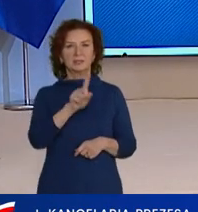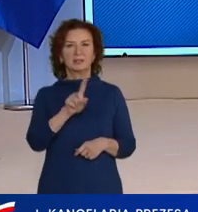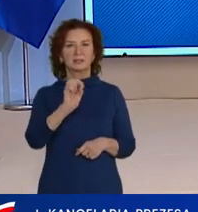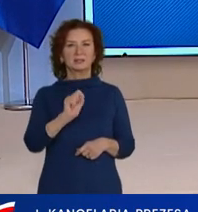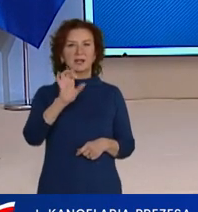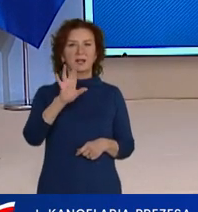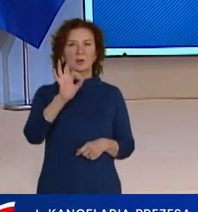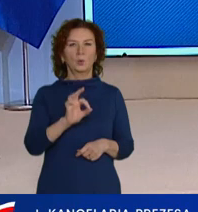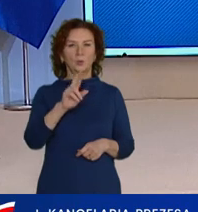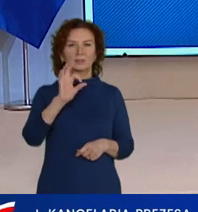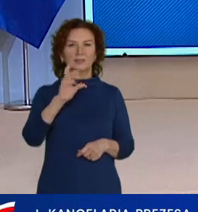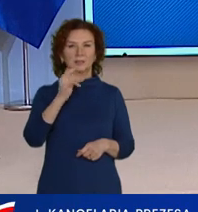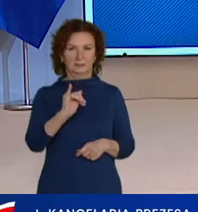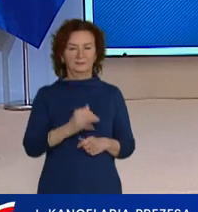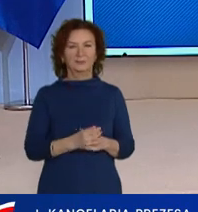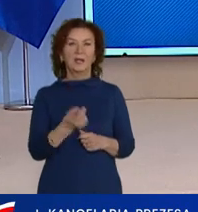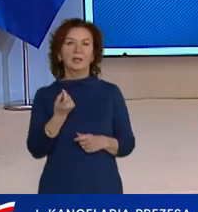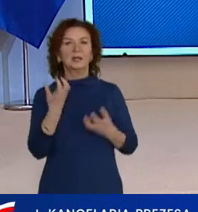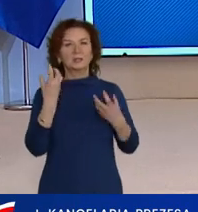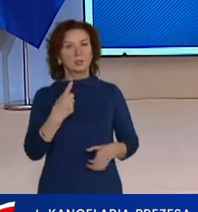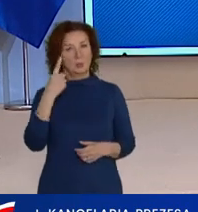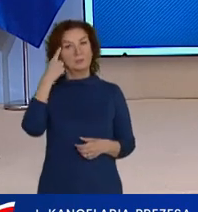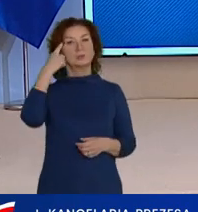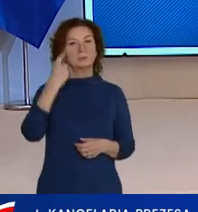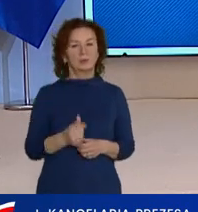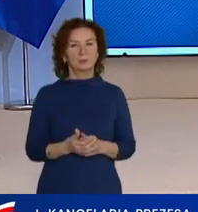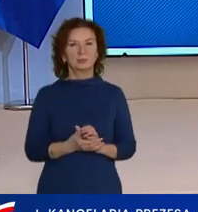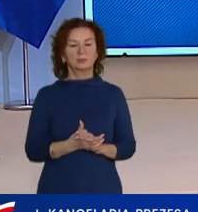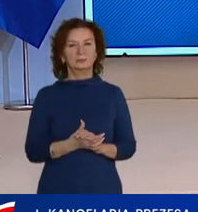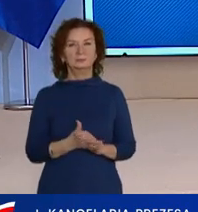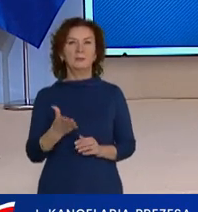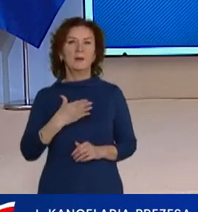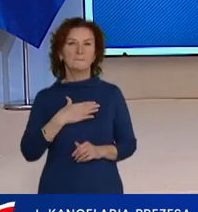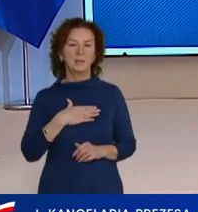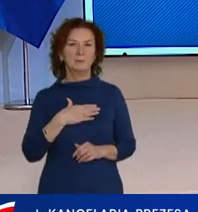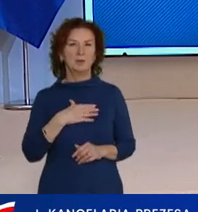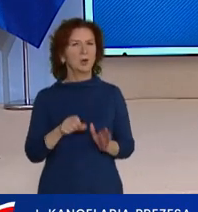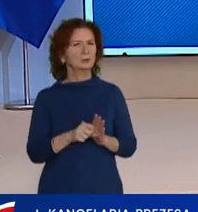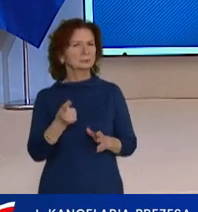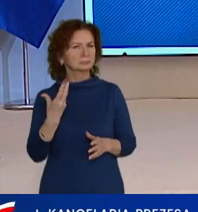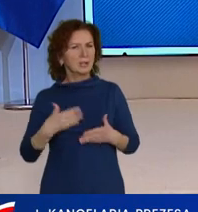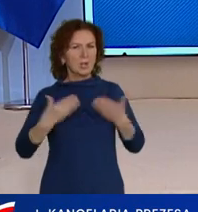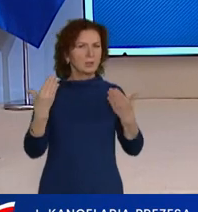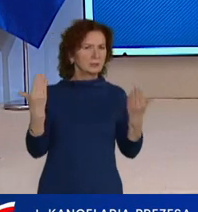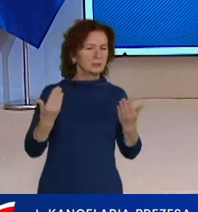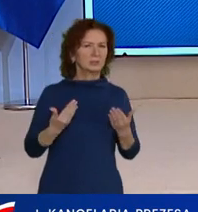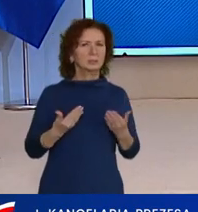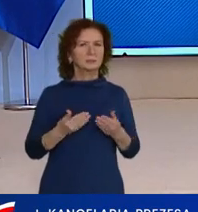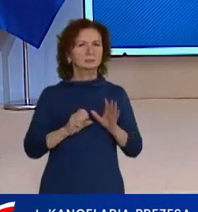Zagórski. Kilka słów. Ja tylko chciałbym przypomnieć, że mamy od kilkunastu dni